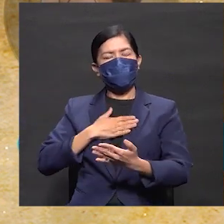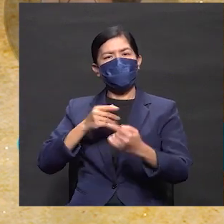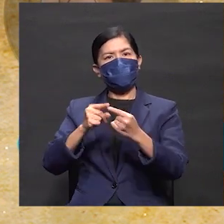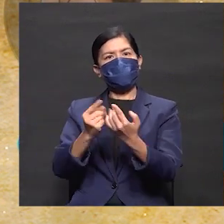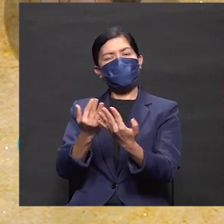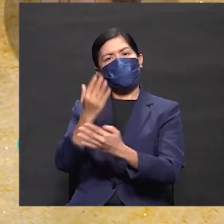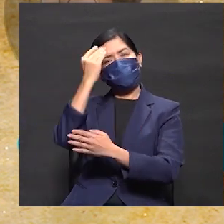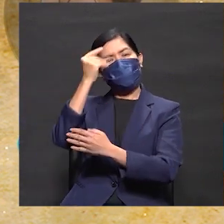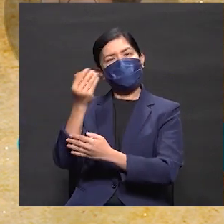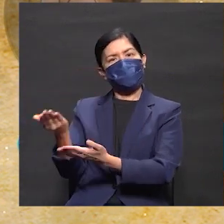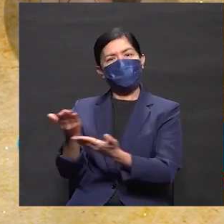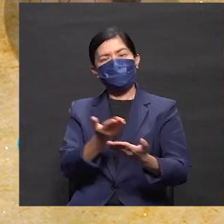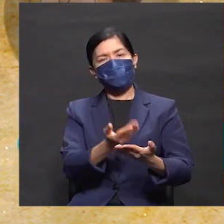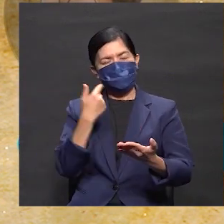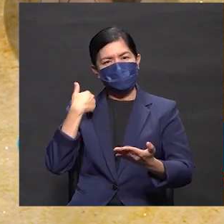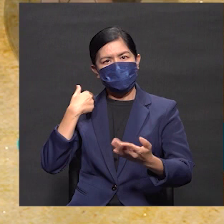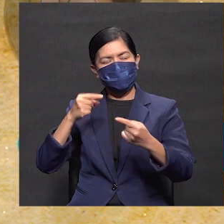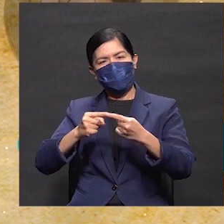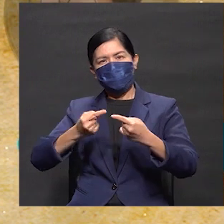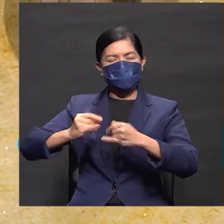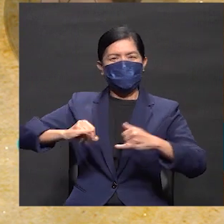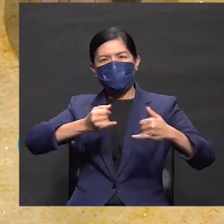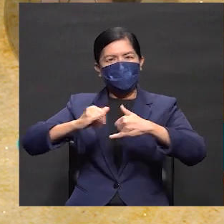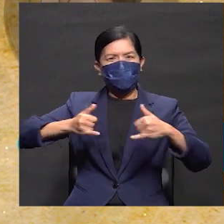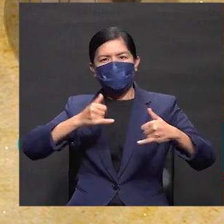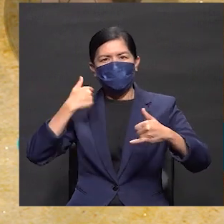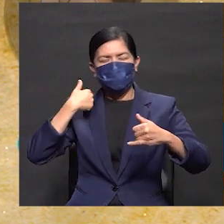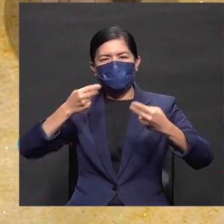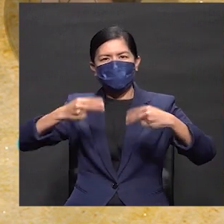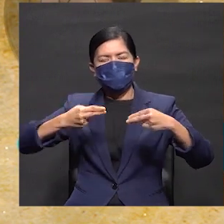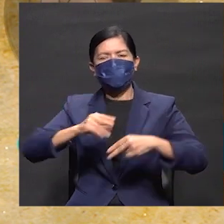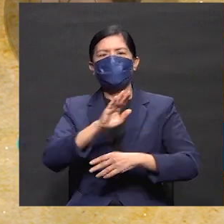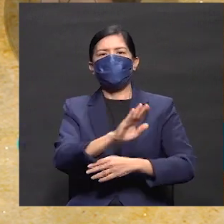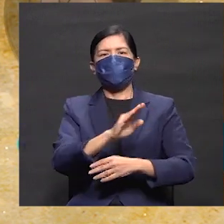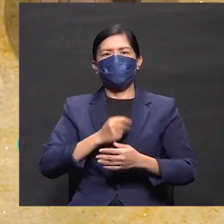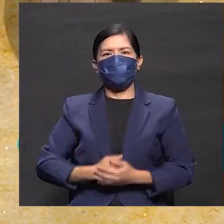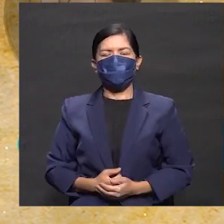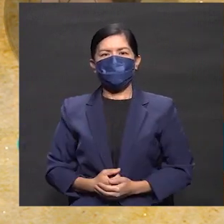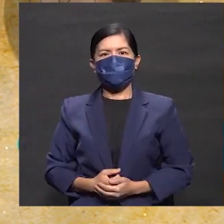เชิญออกมาทำยุทธาธิให้เป็นกิตติยศคงไว้ในแผ่นดินเถิด